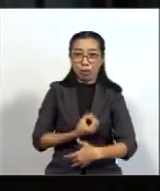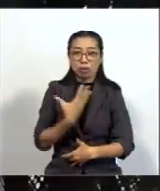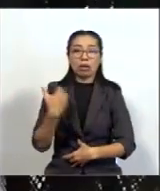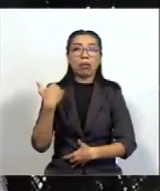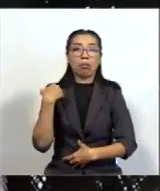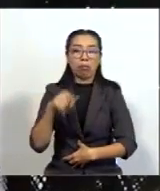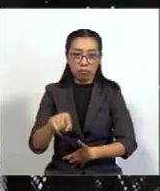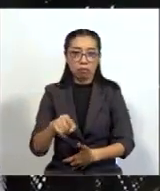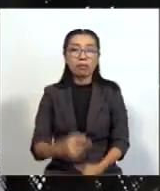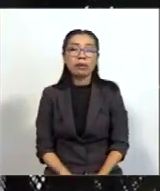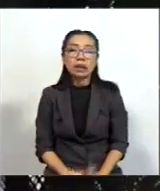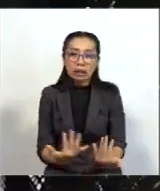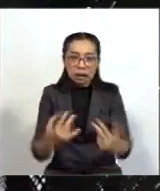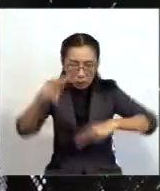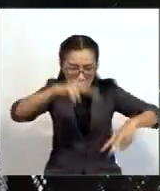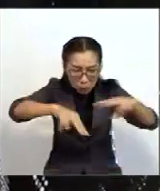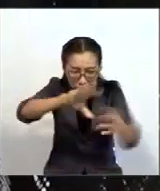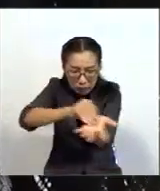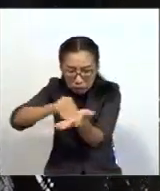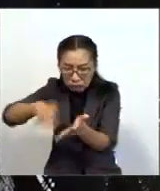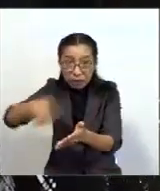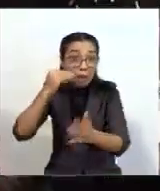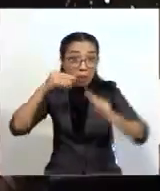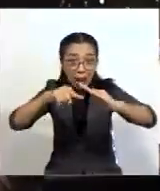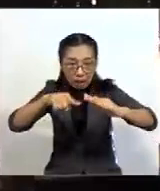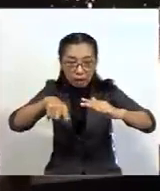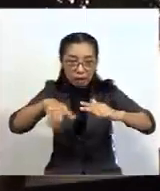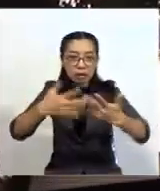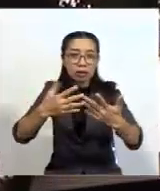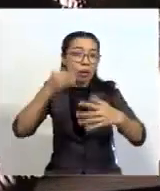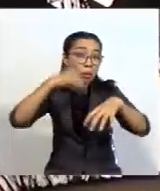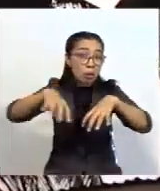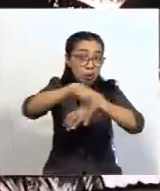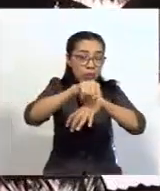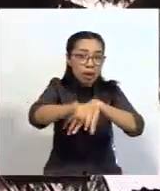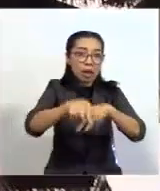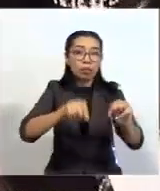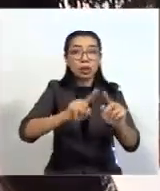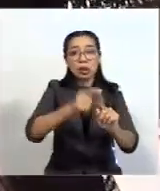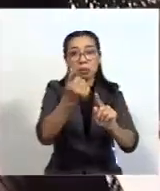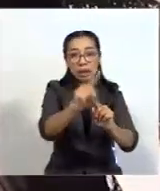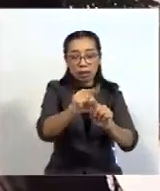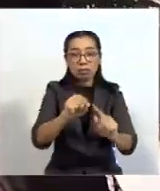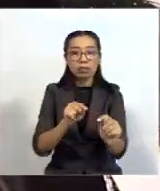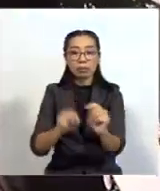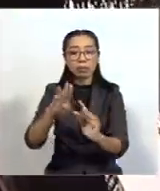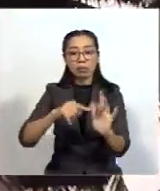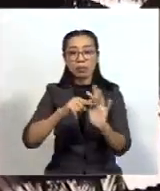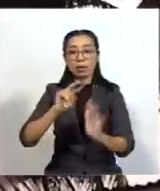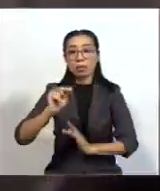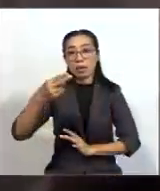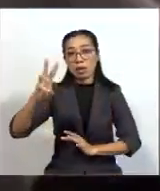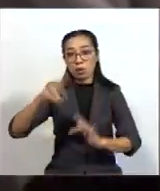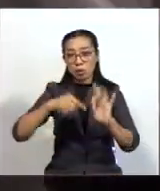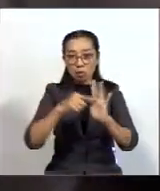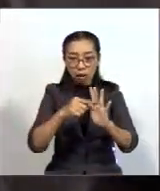จะน่ากลัวจากการสำรวจความเสียหายที่บ้านเหล่านาดีหมู่ที่1และหมู่11ตำบลบ้านว่าอำเภอเมืองจังหวัดขอนแก่น